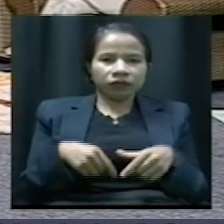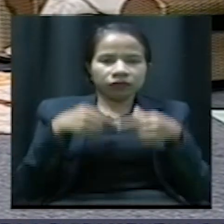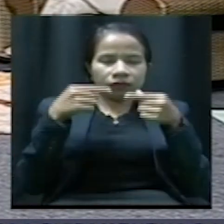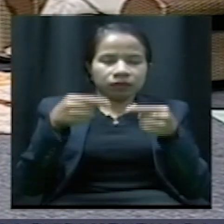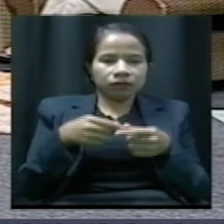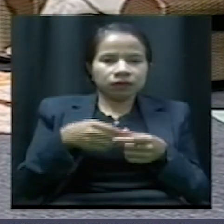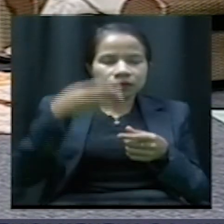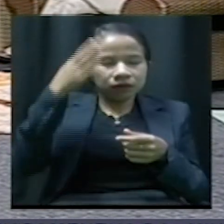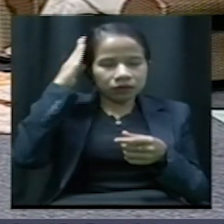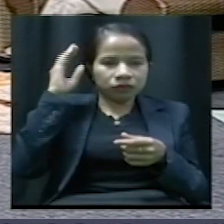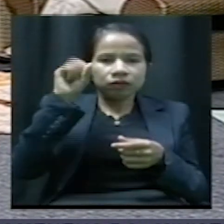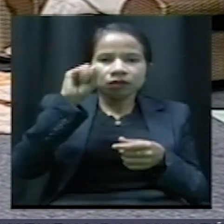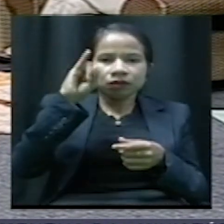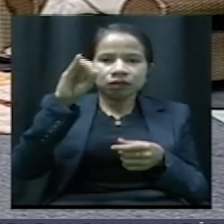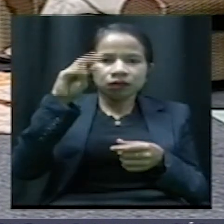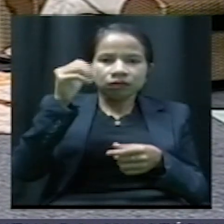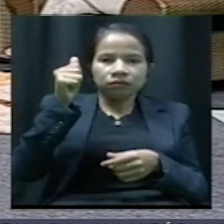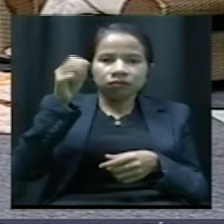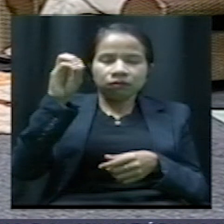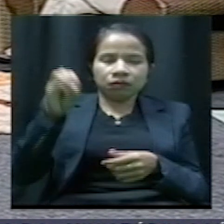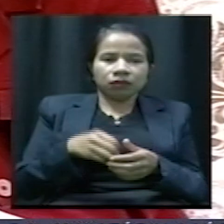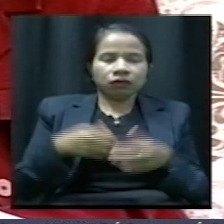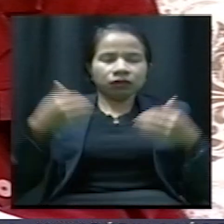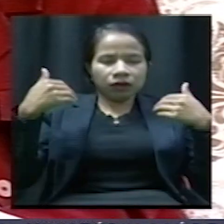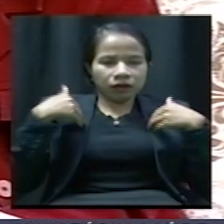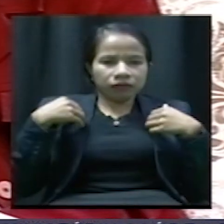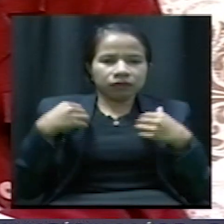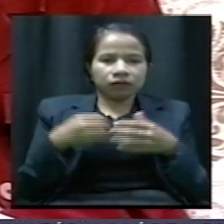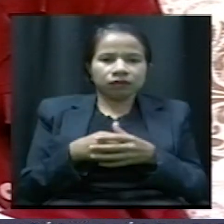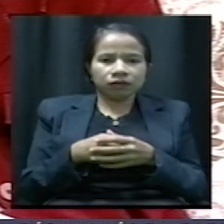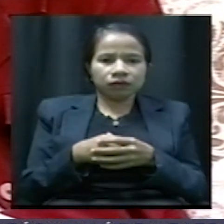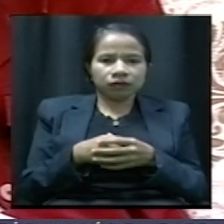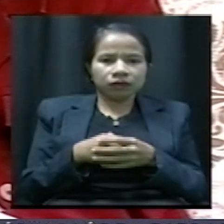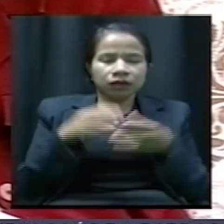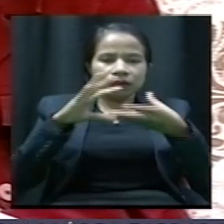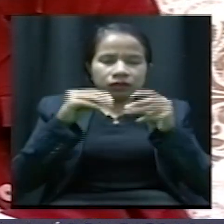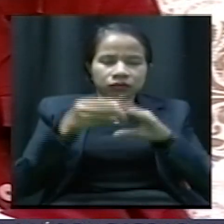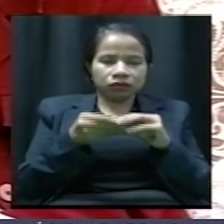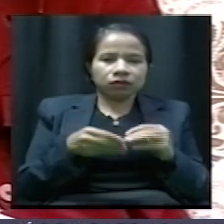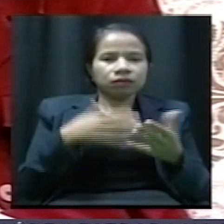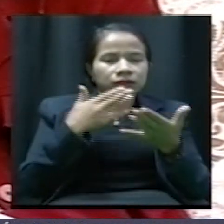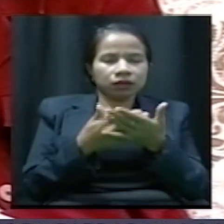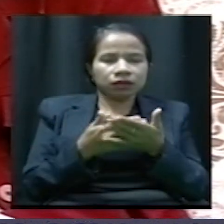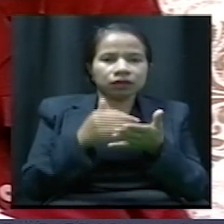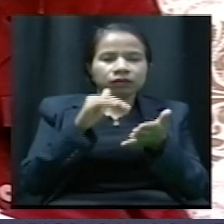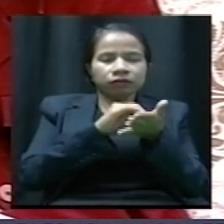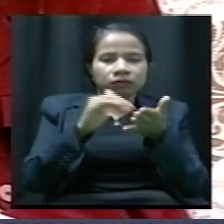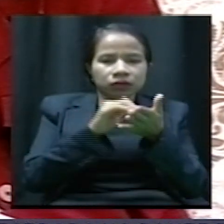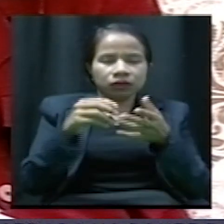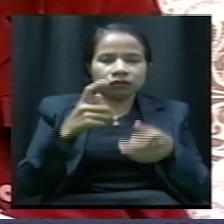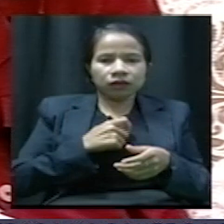Apa fal bah senior si maung baretu. Iha kalah success story ya. Iha story ni bersukses durante ne iha sentru